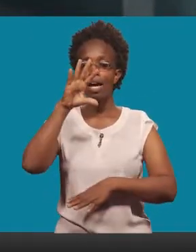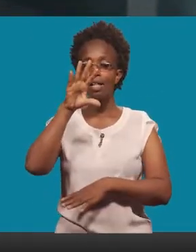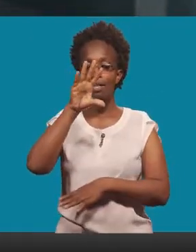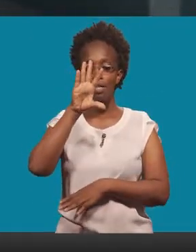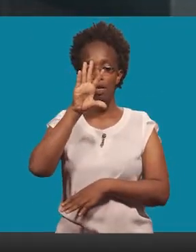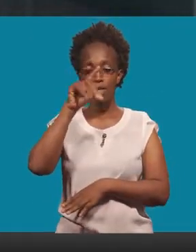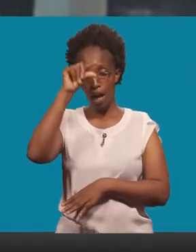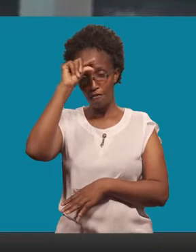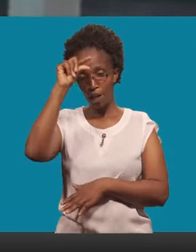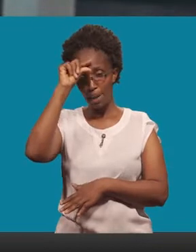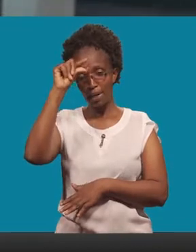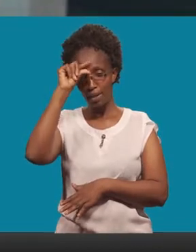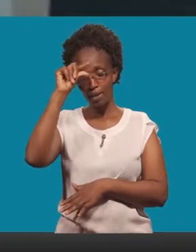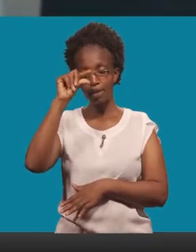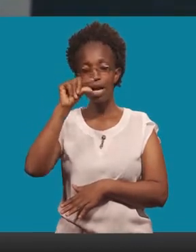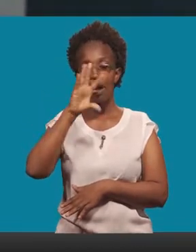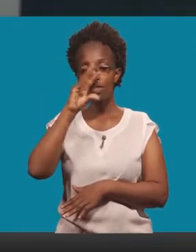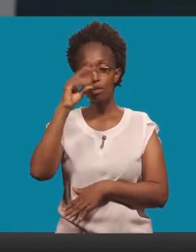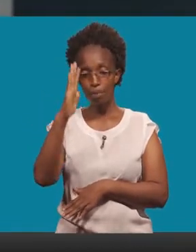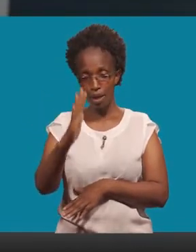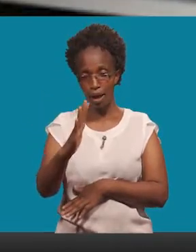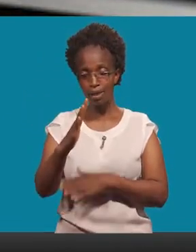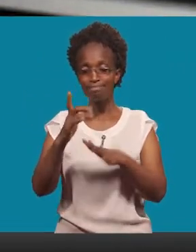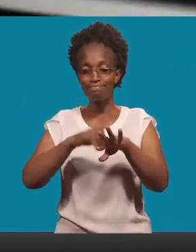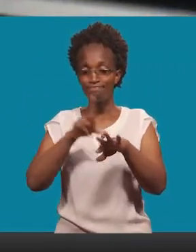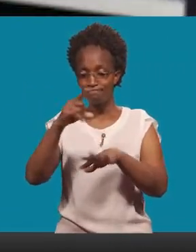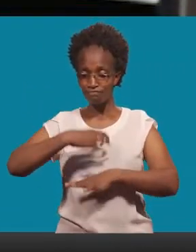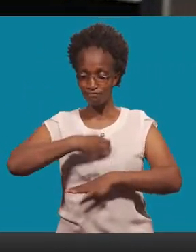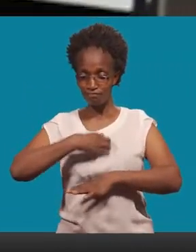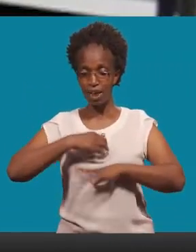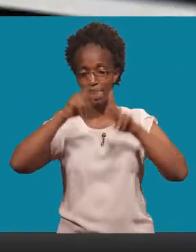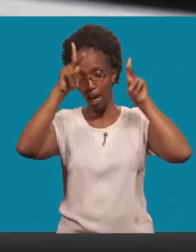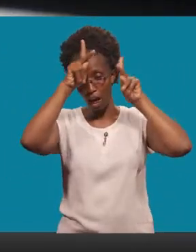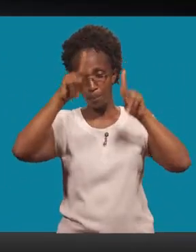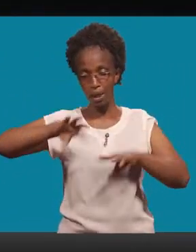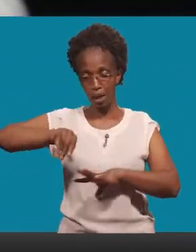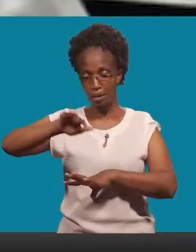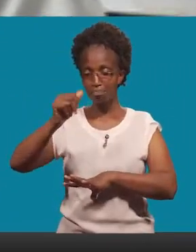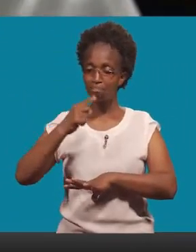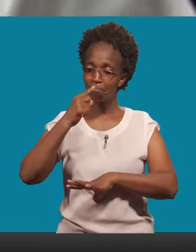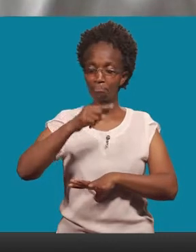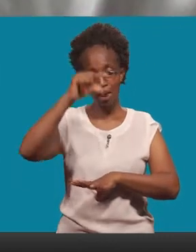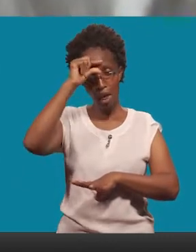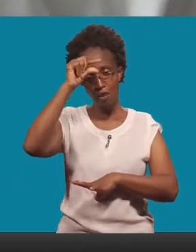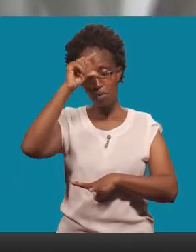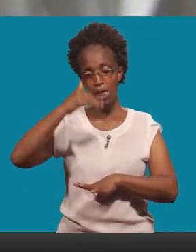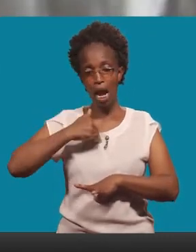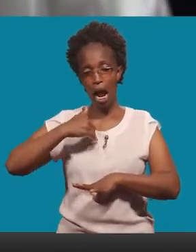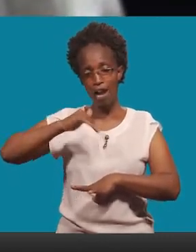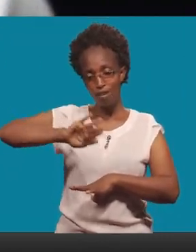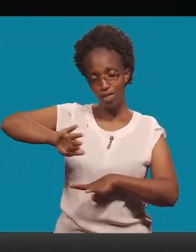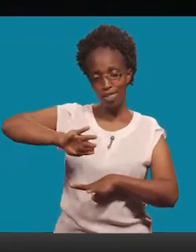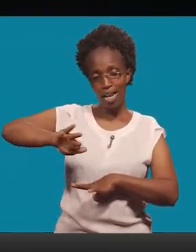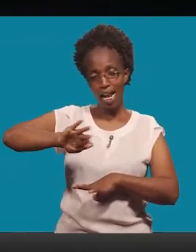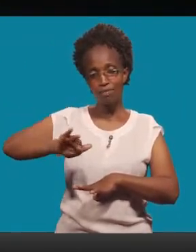serikali Cyrus Oguna akikagua kiwanda cha samaki katika kaunti ya Kakamega alisema kuwa serikali imetenga kima cha shilingi